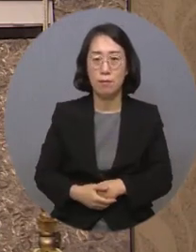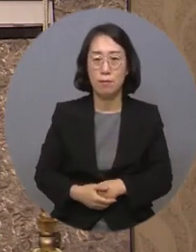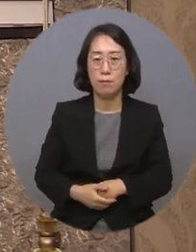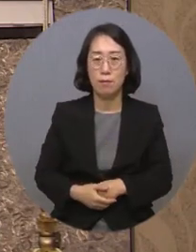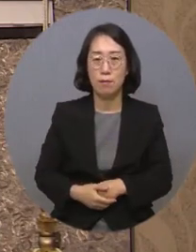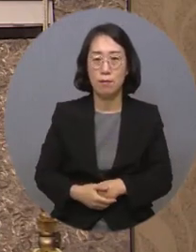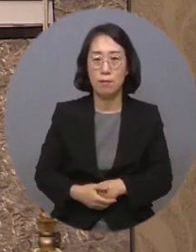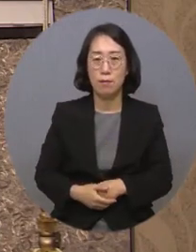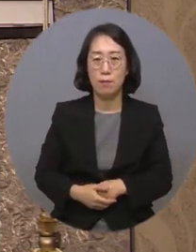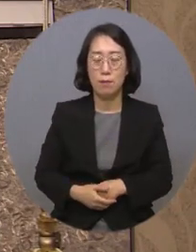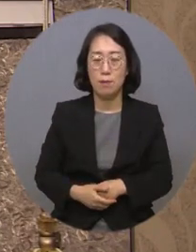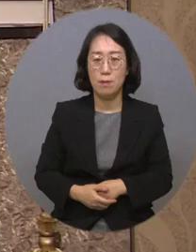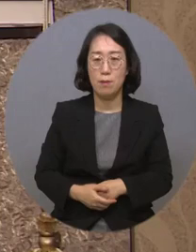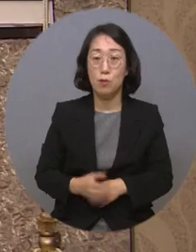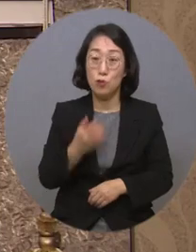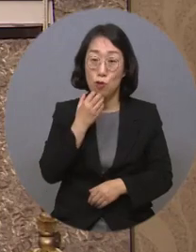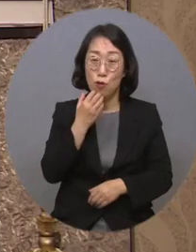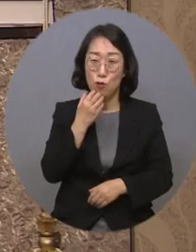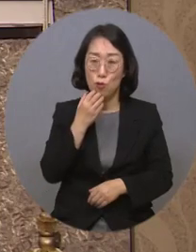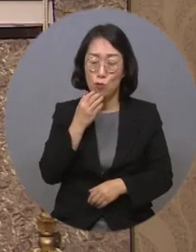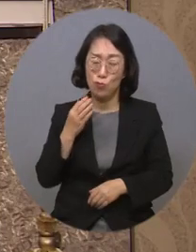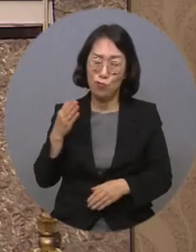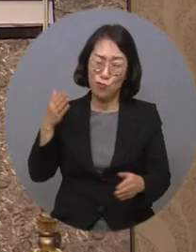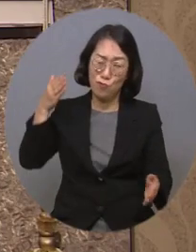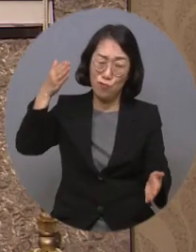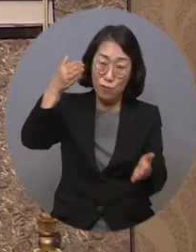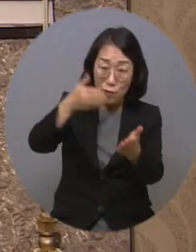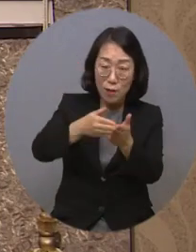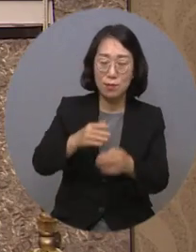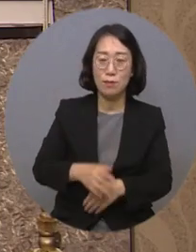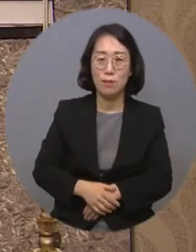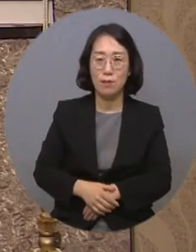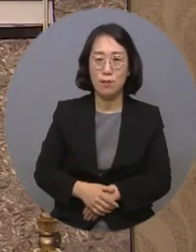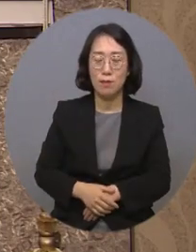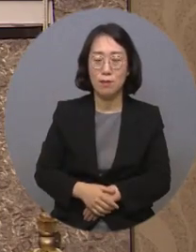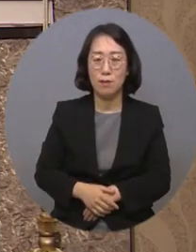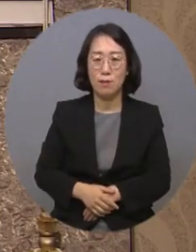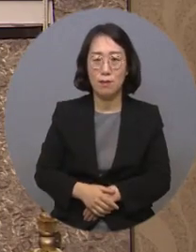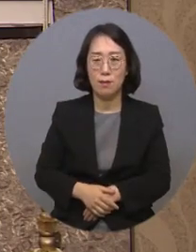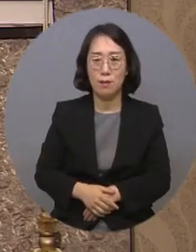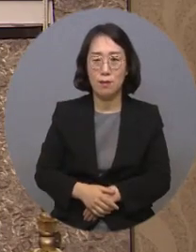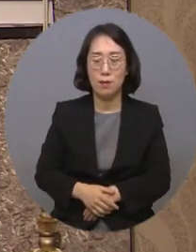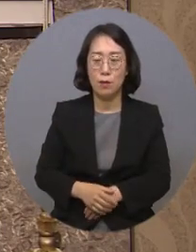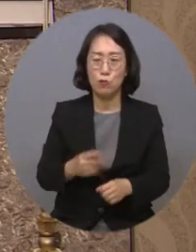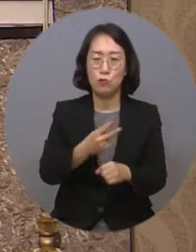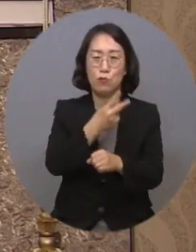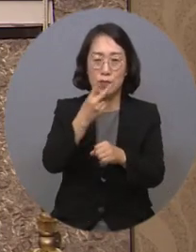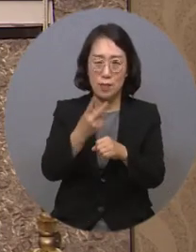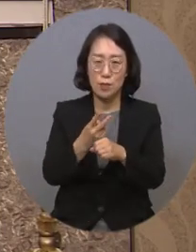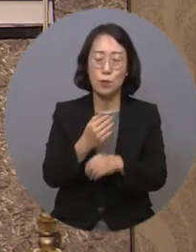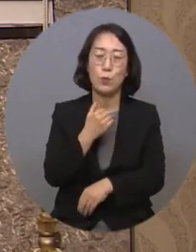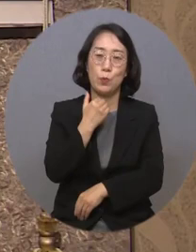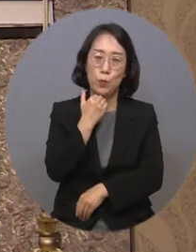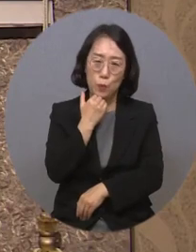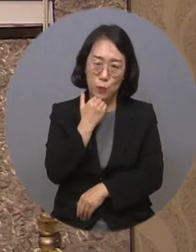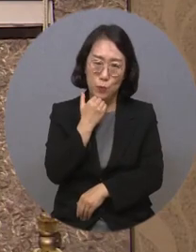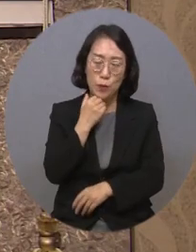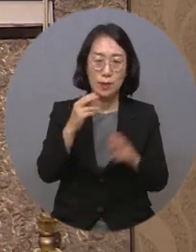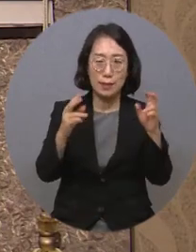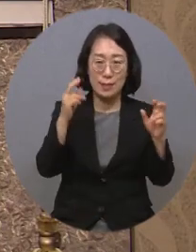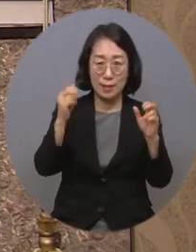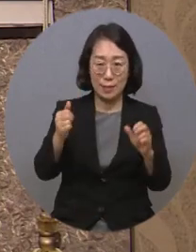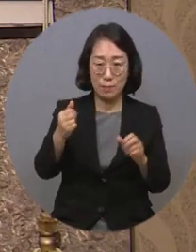그냥 그 자리에서 유튜브 보고 서울로 차 타고 출발해서 네. 유튜브 보고 찾아가서 이제 한 2시간 정도를 기다렸죠. 사장님이